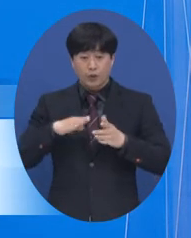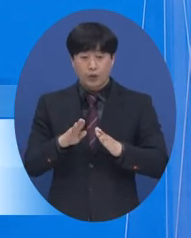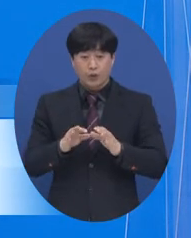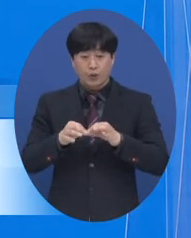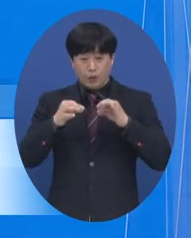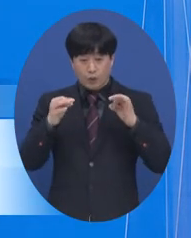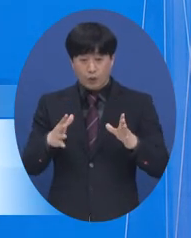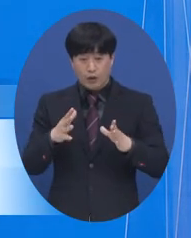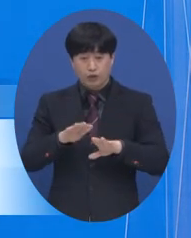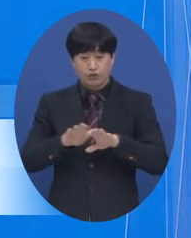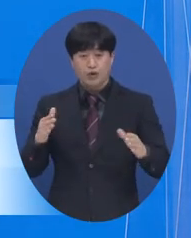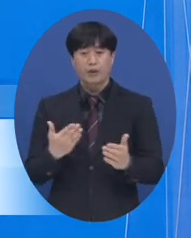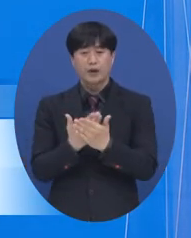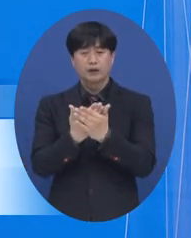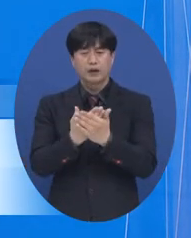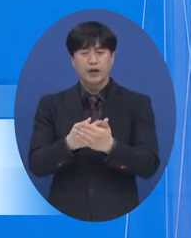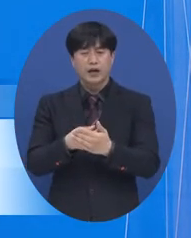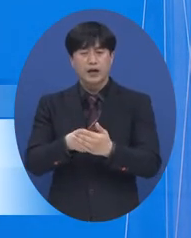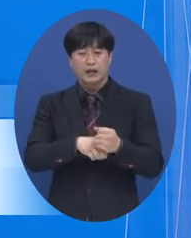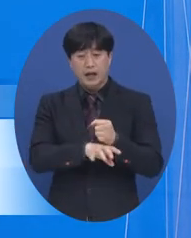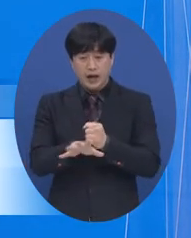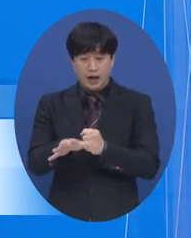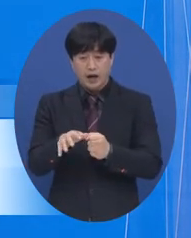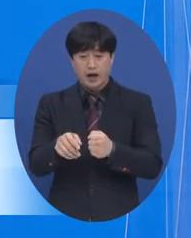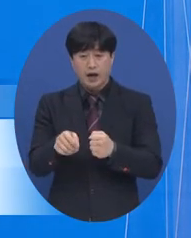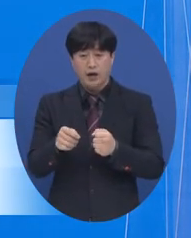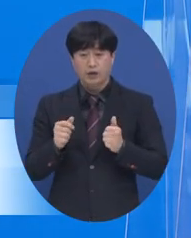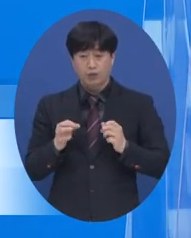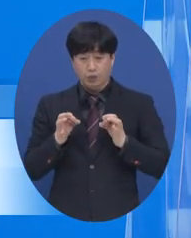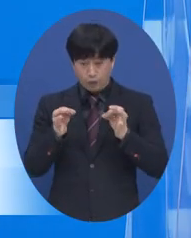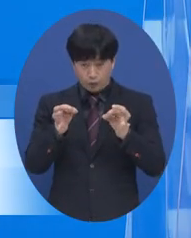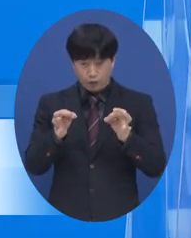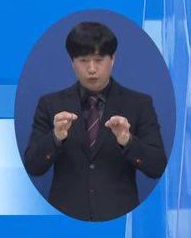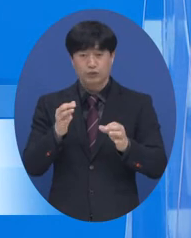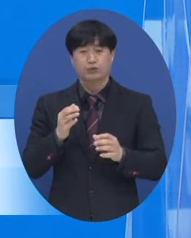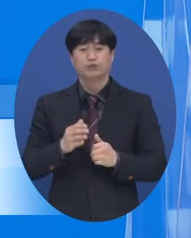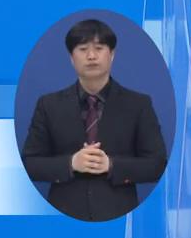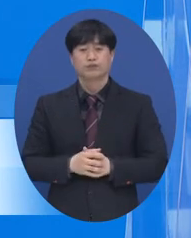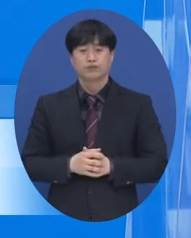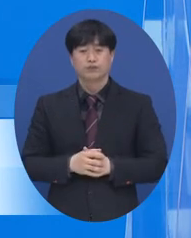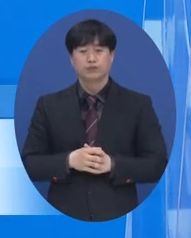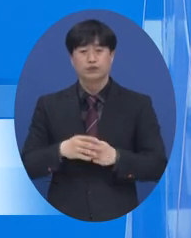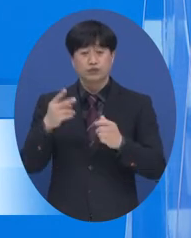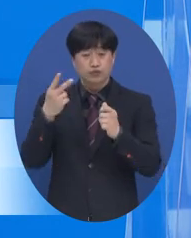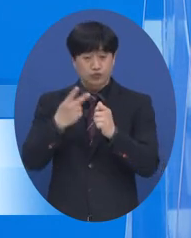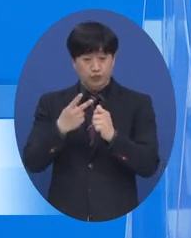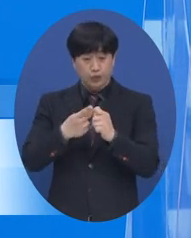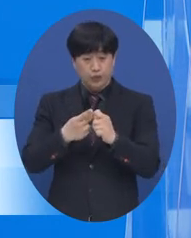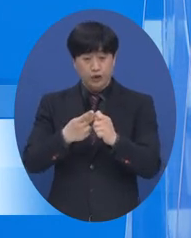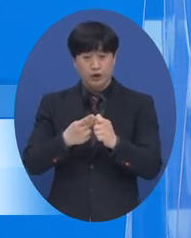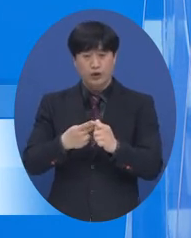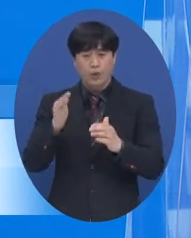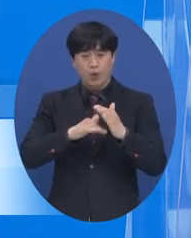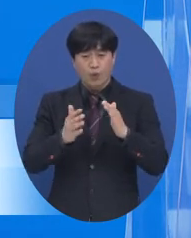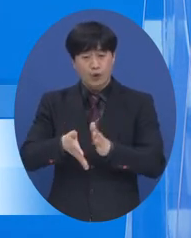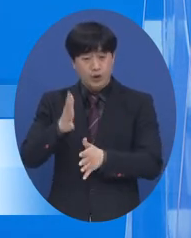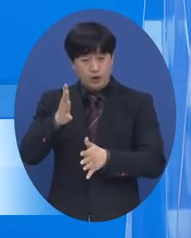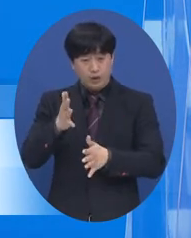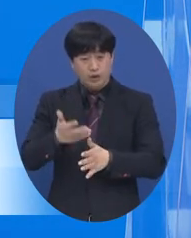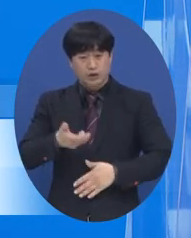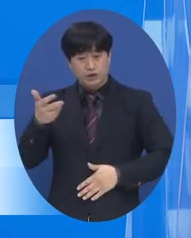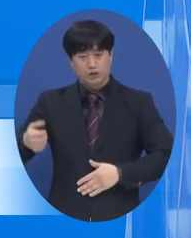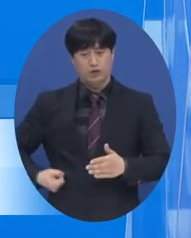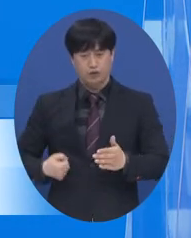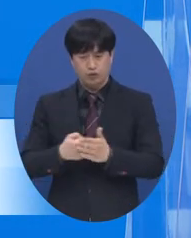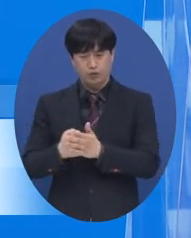경기도는 그동안 균형 발전을 위한 다양한 노력을 기울여 왔습니다. 두 차례에 걸친 공공기관 이전